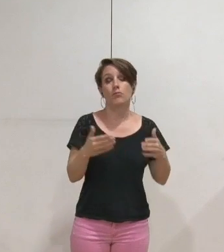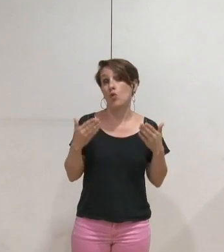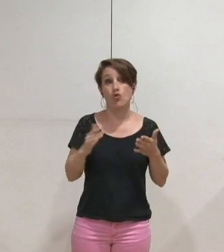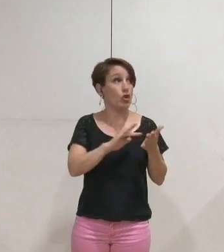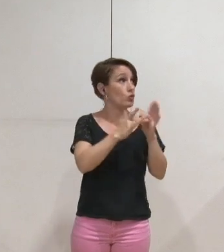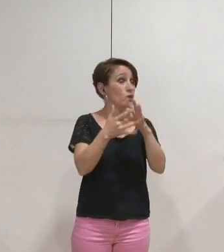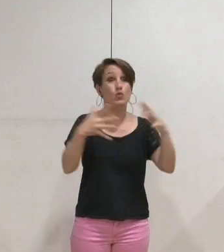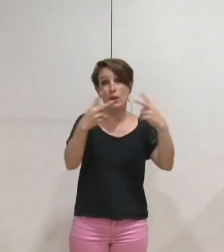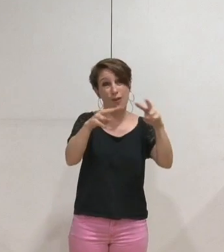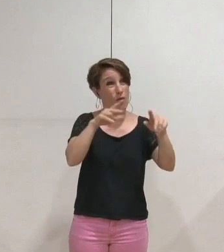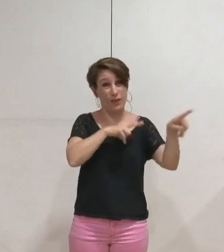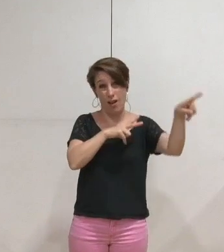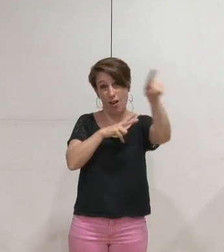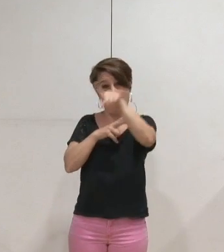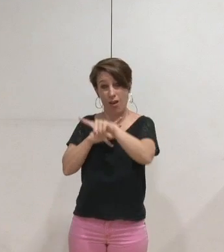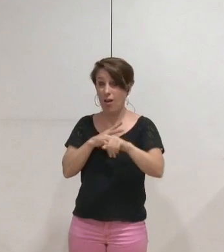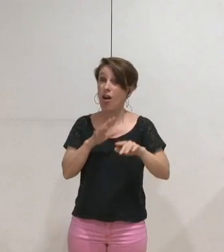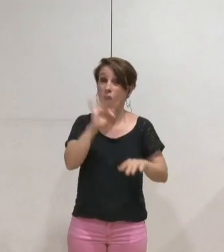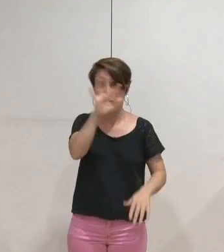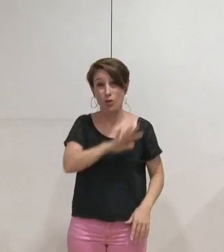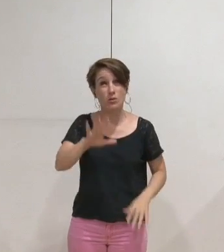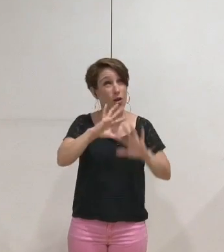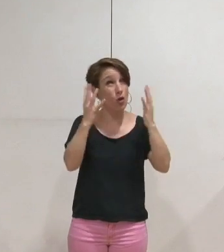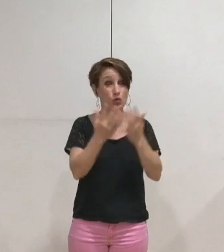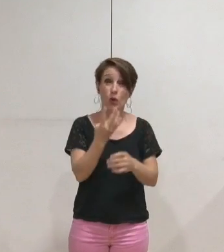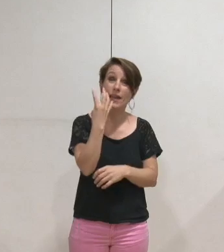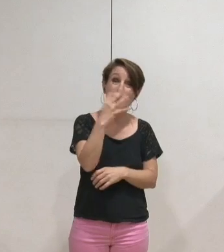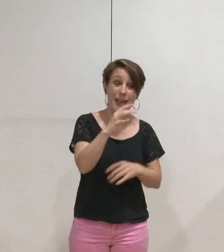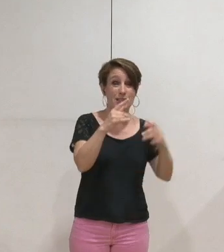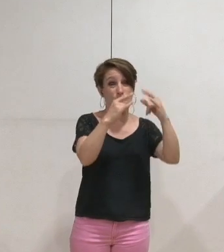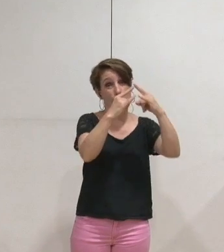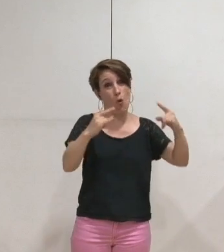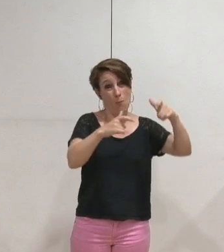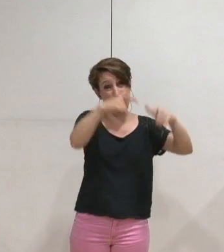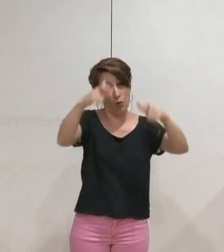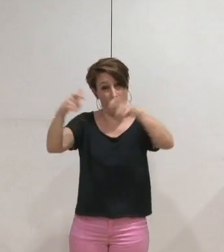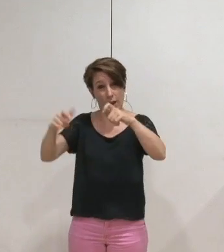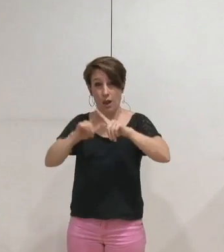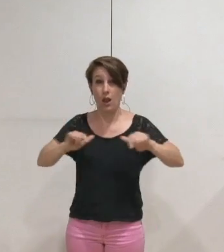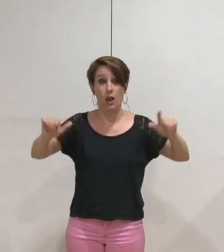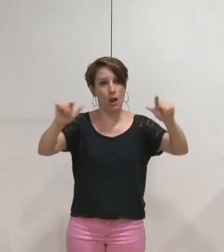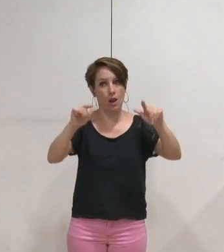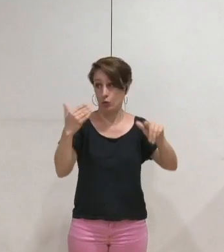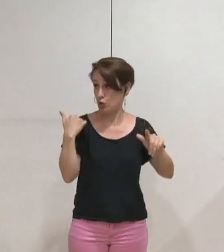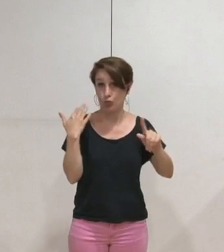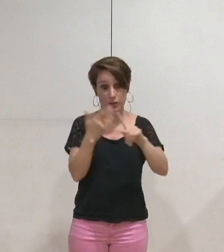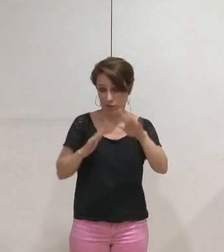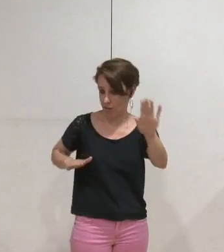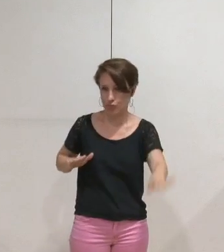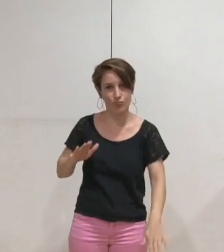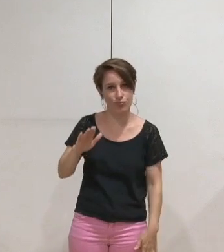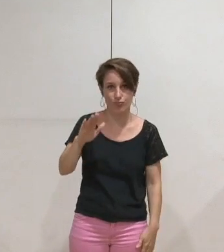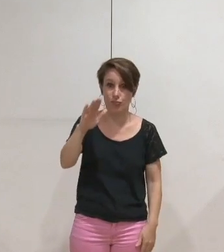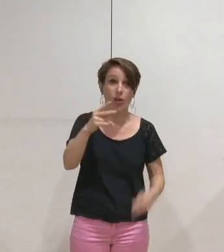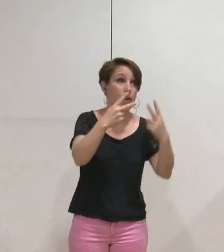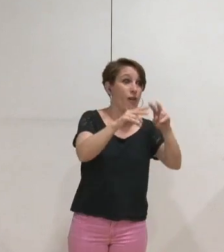touchées il y a plus de 400 bidonvillees qui étaient recensé il y a un an le nombre a plutôt cru depuis il y a des villes de